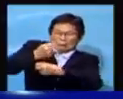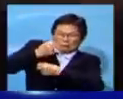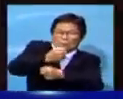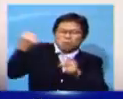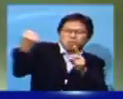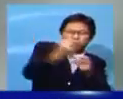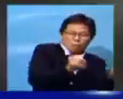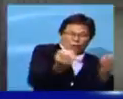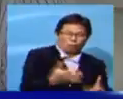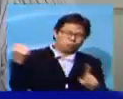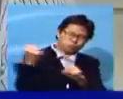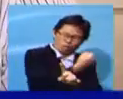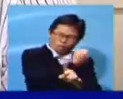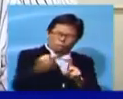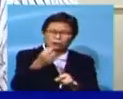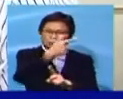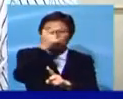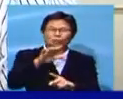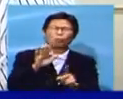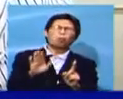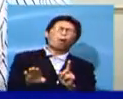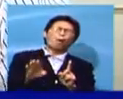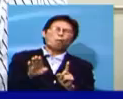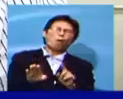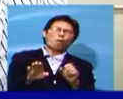terbabit Setelah dia membunyikan